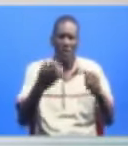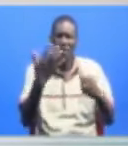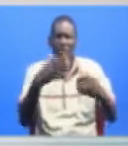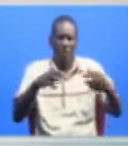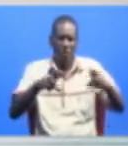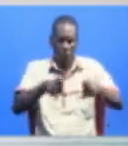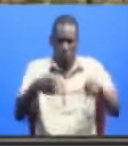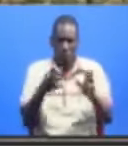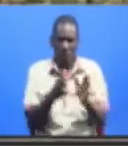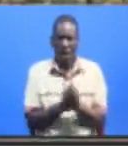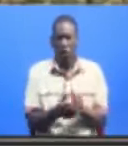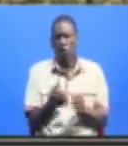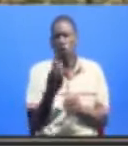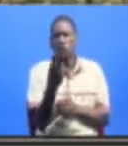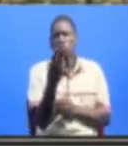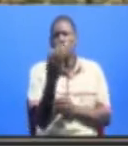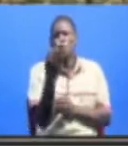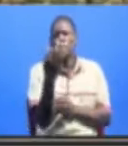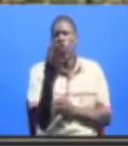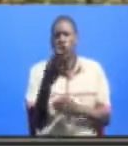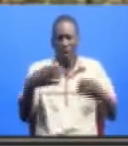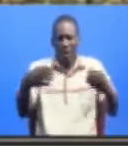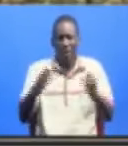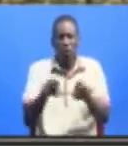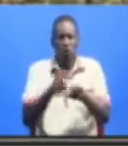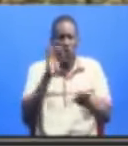kama 3, 4, 5.